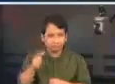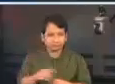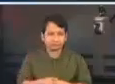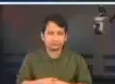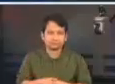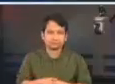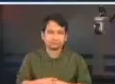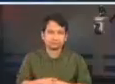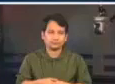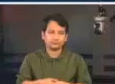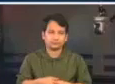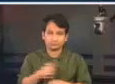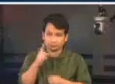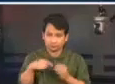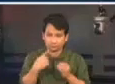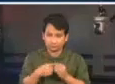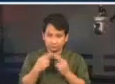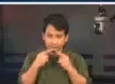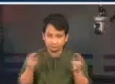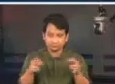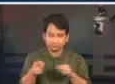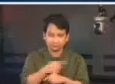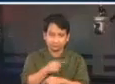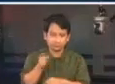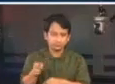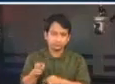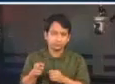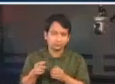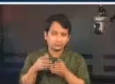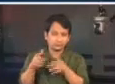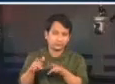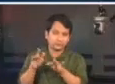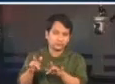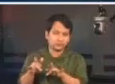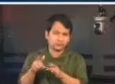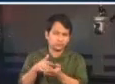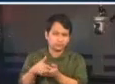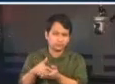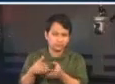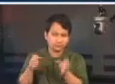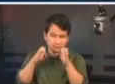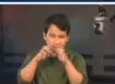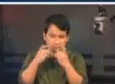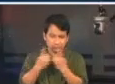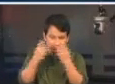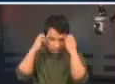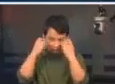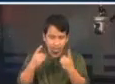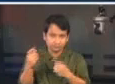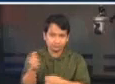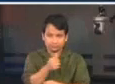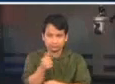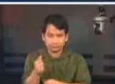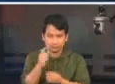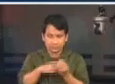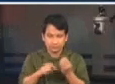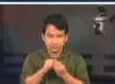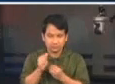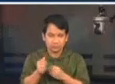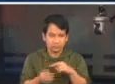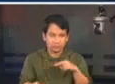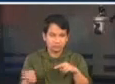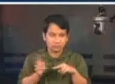At kaugnay ng balitang yan, dehado umano ang sektor ng edukasyon at transportasyon nang dagdaga